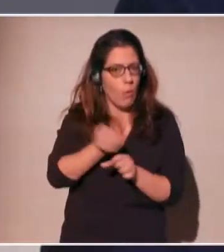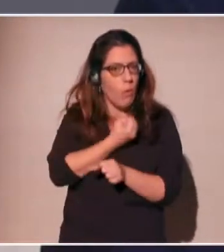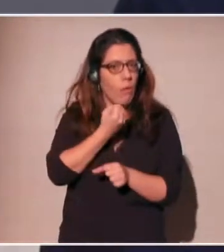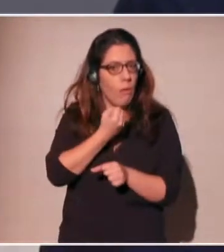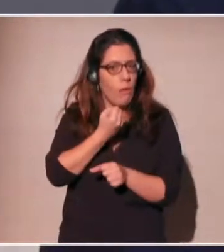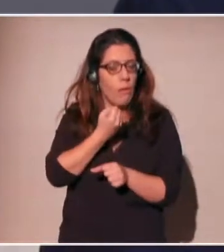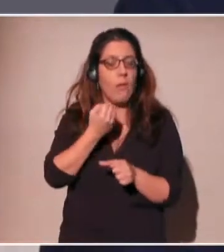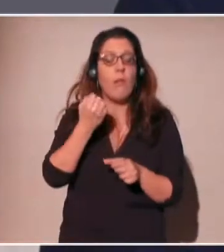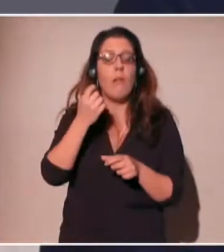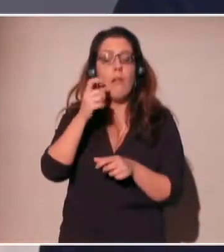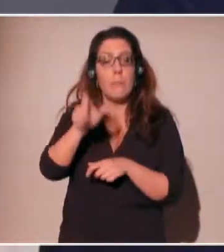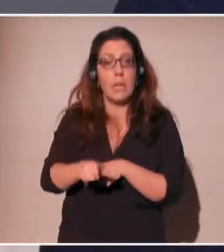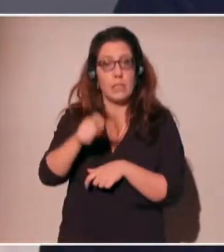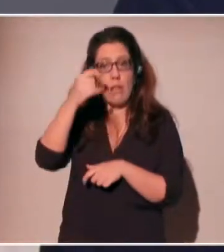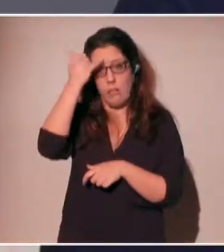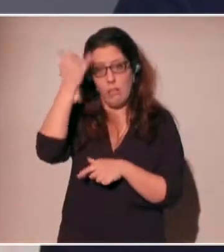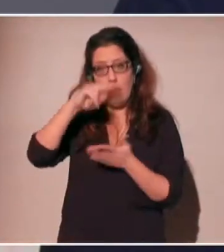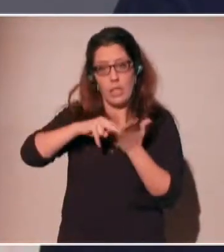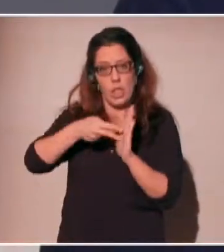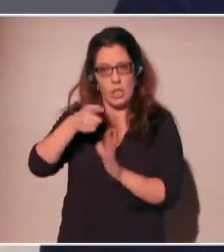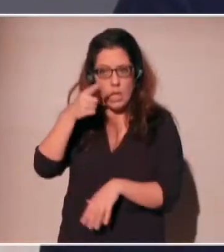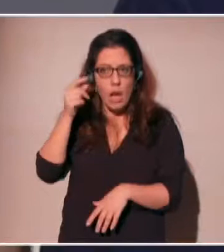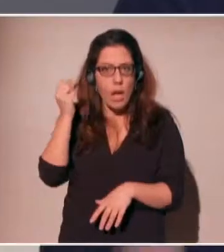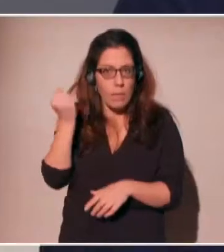aller encore plus loin. Si vous inventez un nouvel